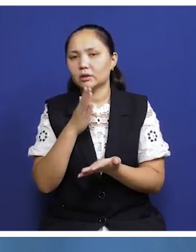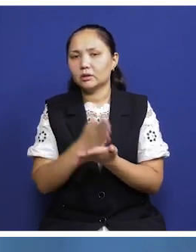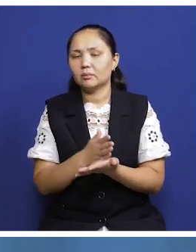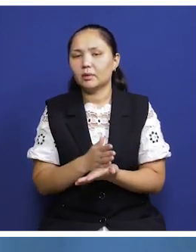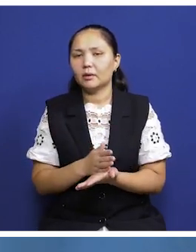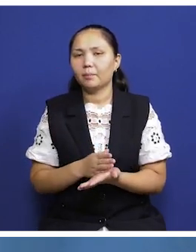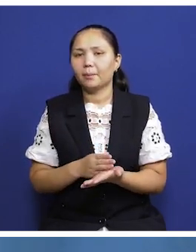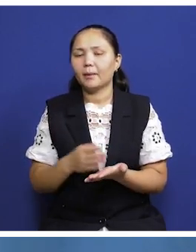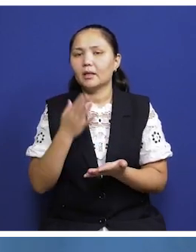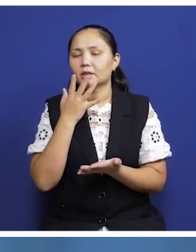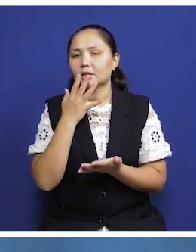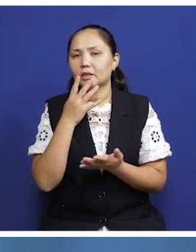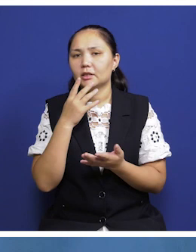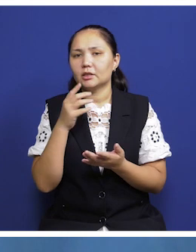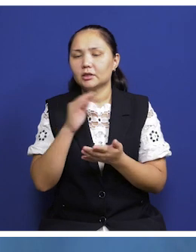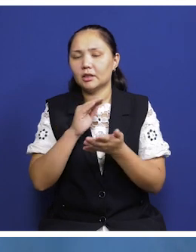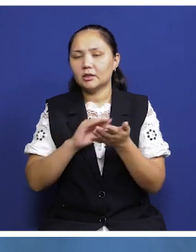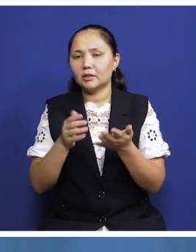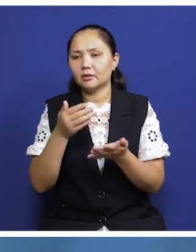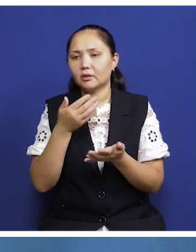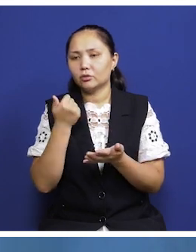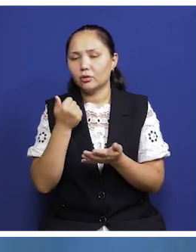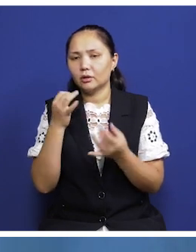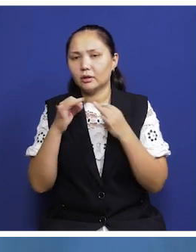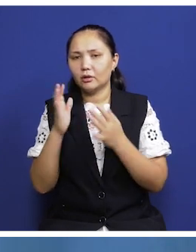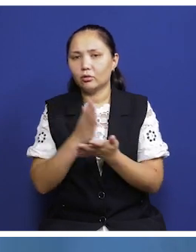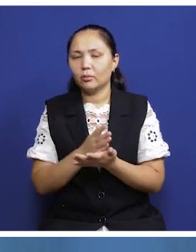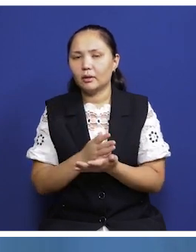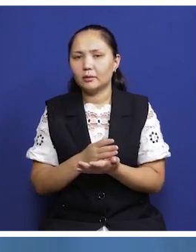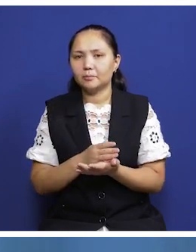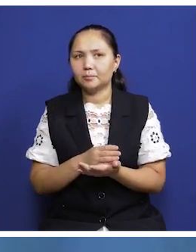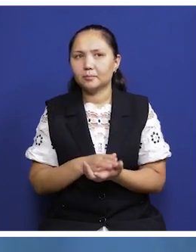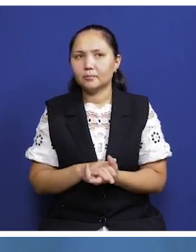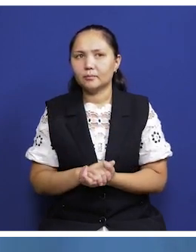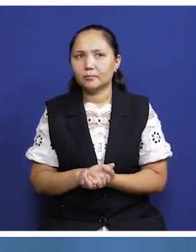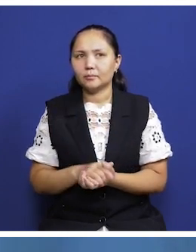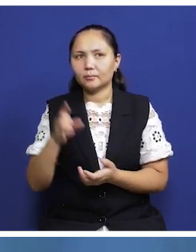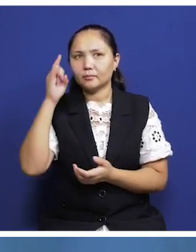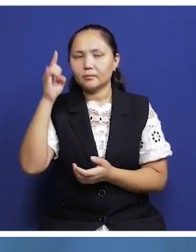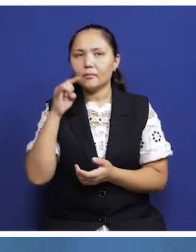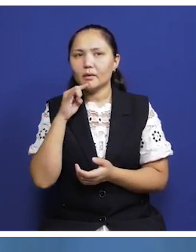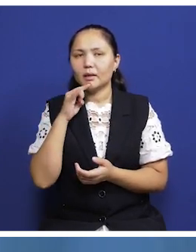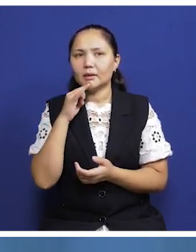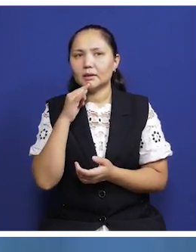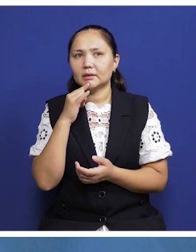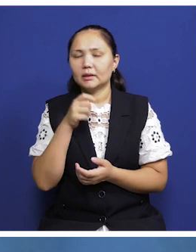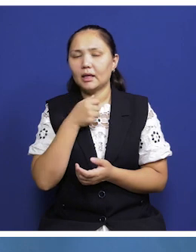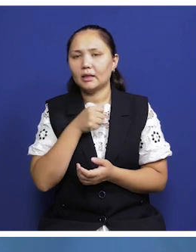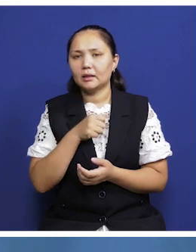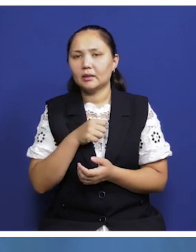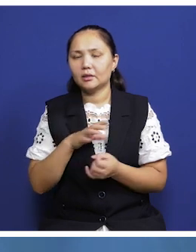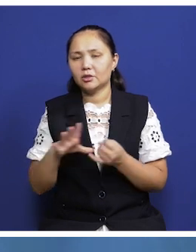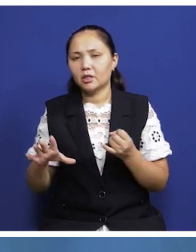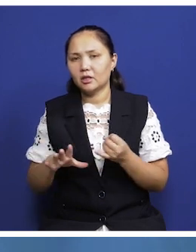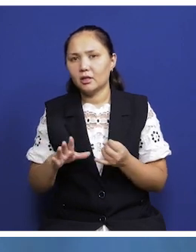жоқ деп не жазылған біз білмейміз. Негізі олар тартып келіп жатқандар сол осы Қазақстанда ата бабалар мекен жерлерінде. Сонда